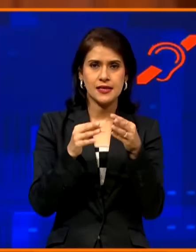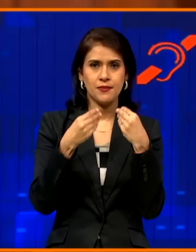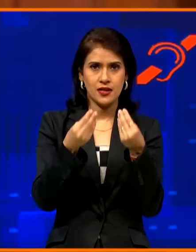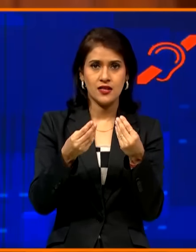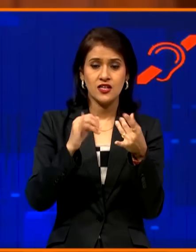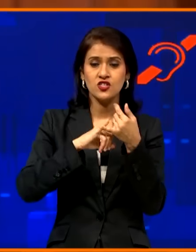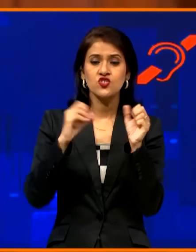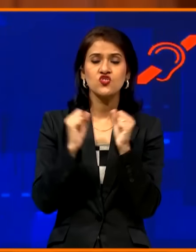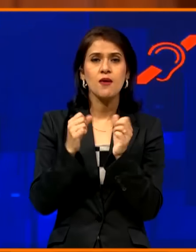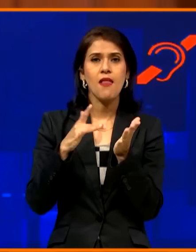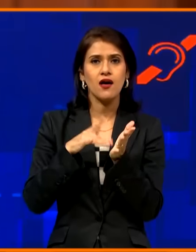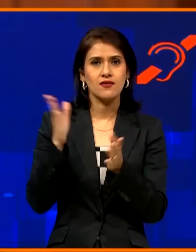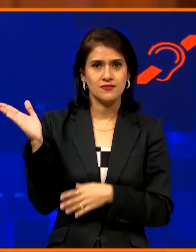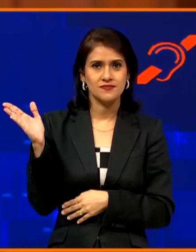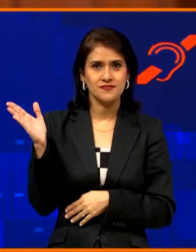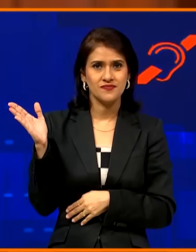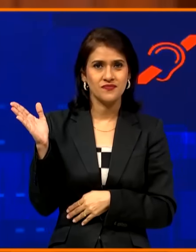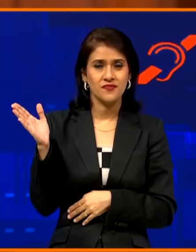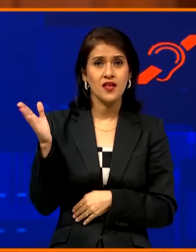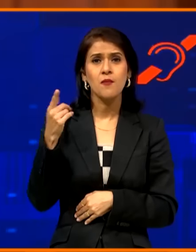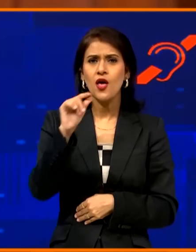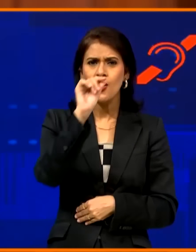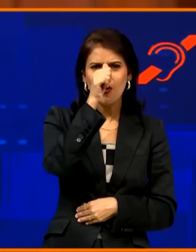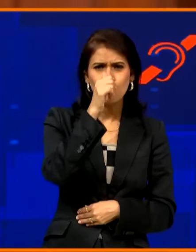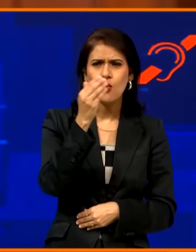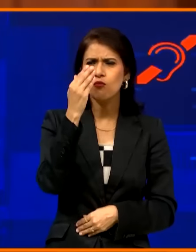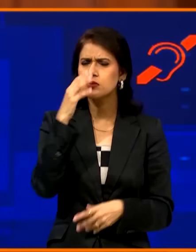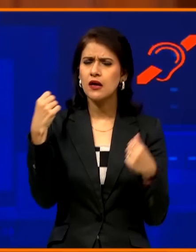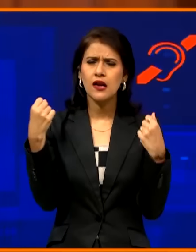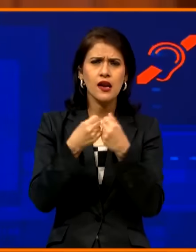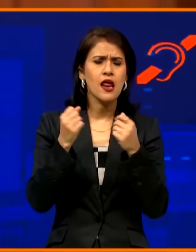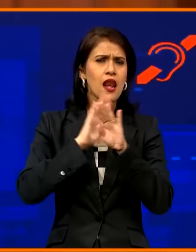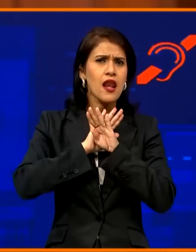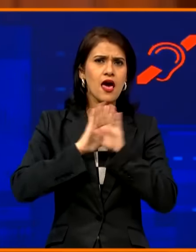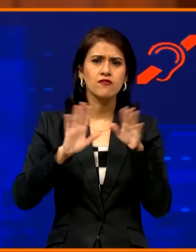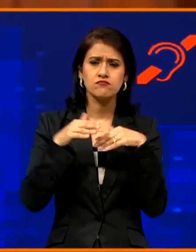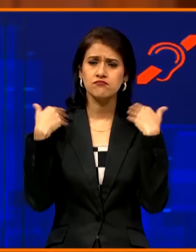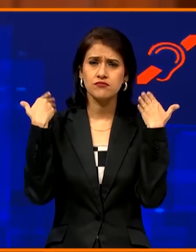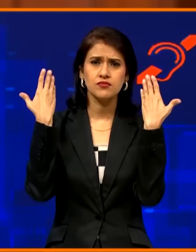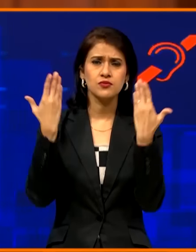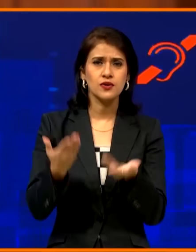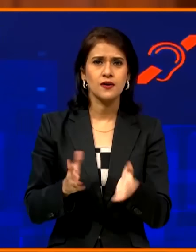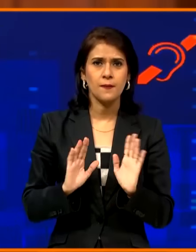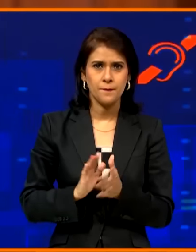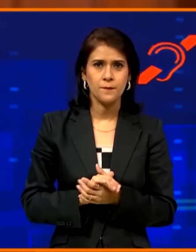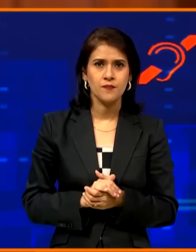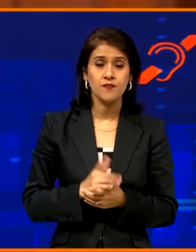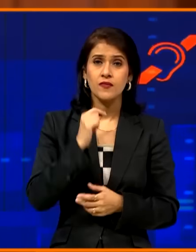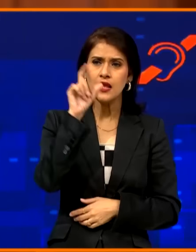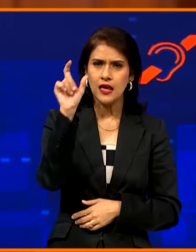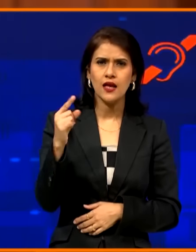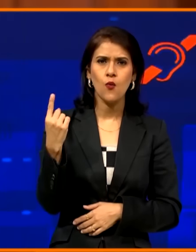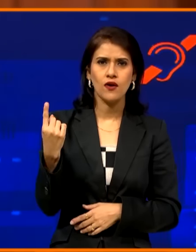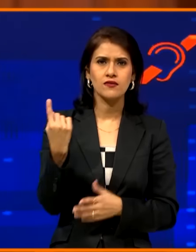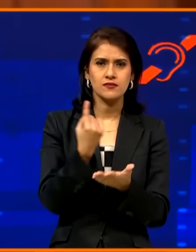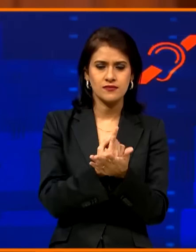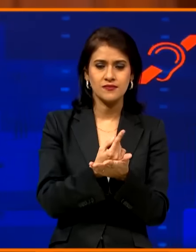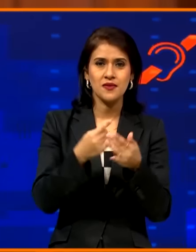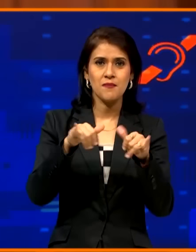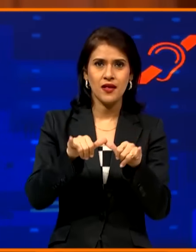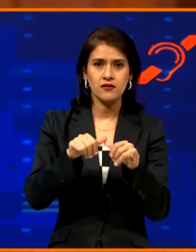शिमला वहां पर कभी भी हिंदू मुसलमान का झगड़ा तकरार ऐसी कोई बात नहीं हुई एक साहब ने वहां एक जगह